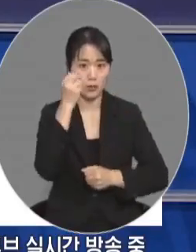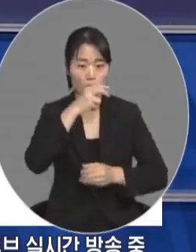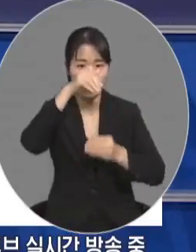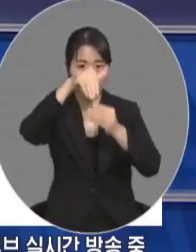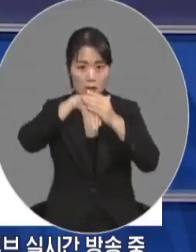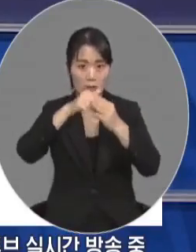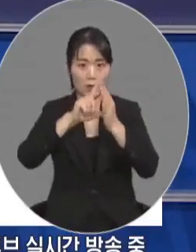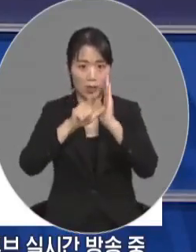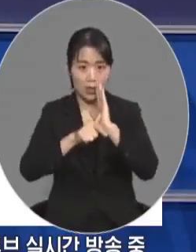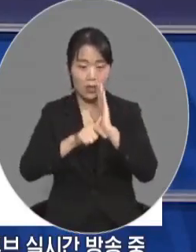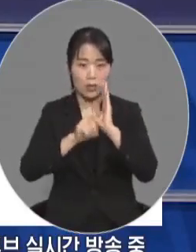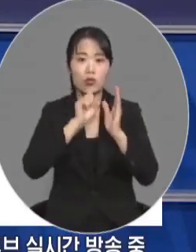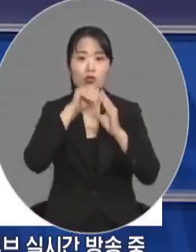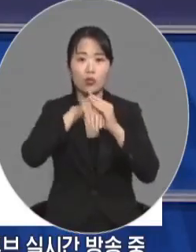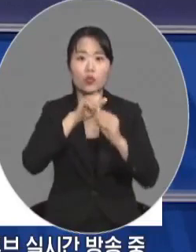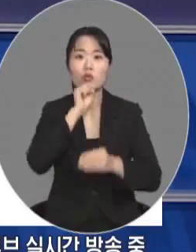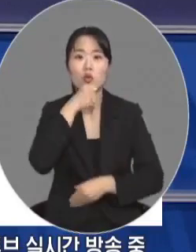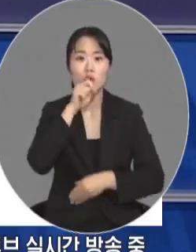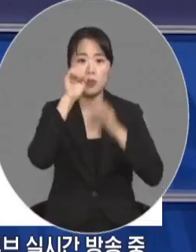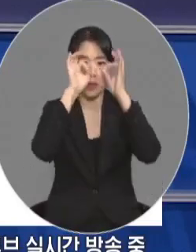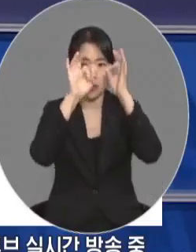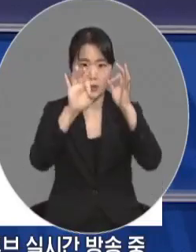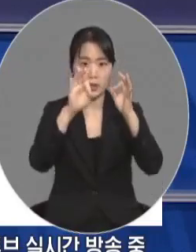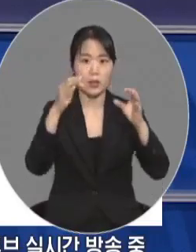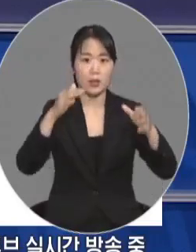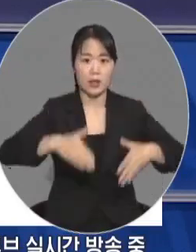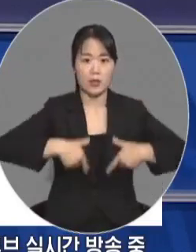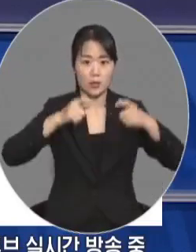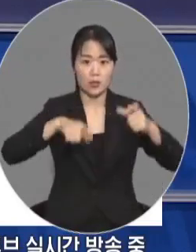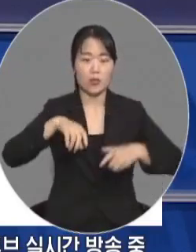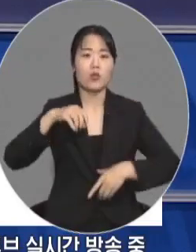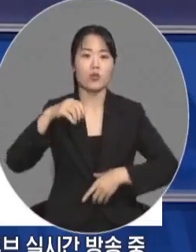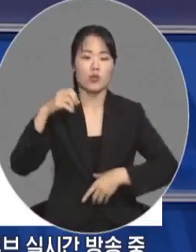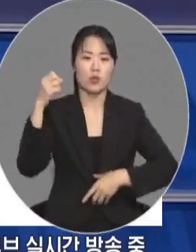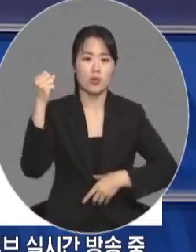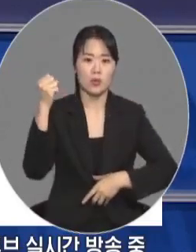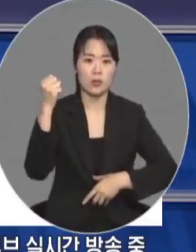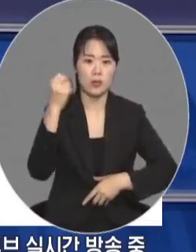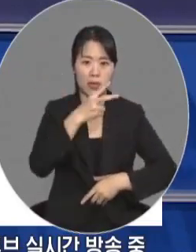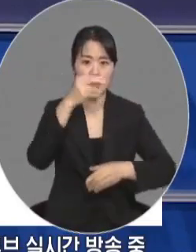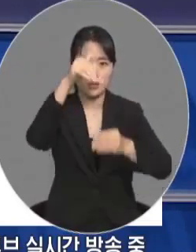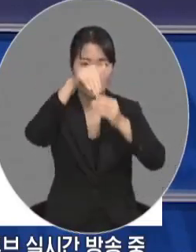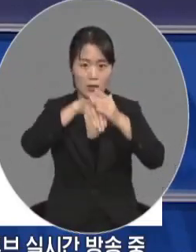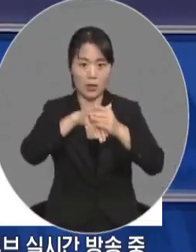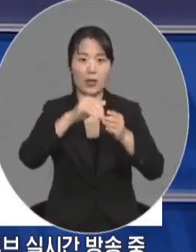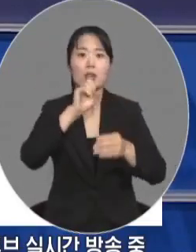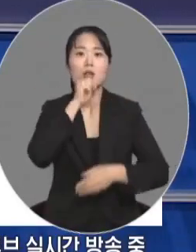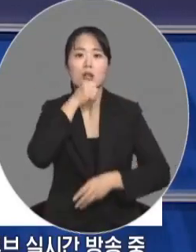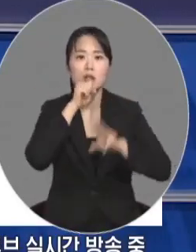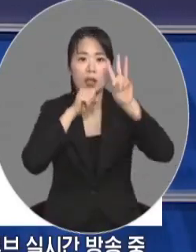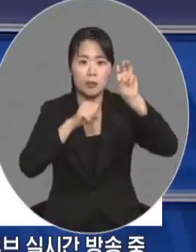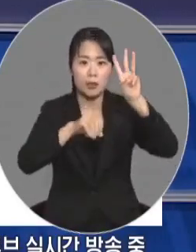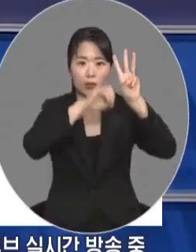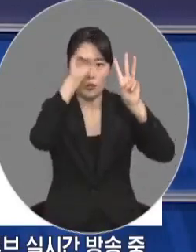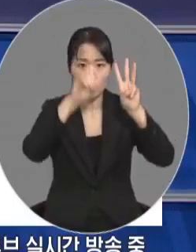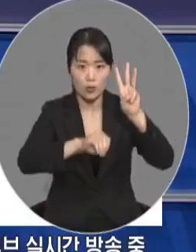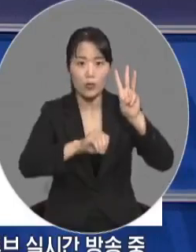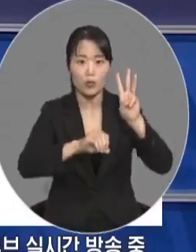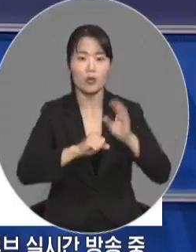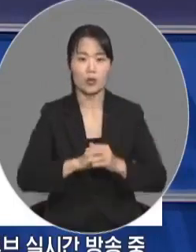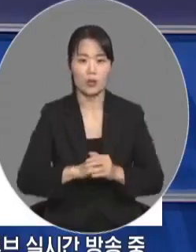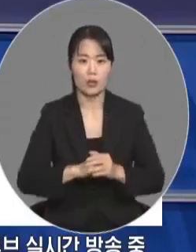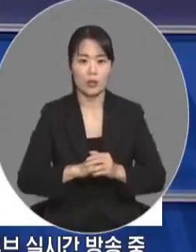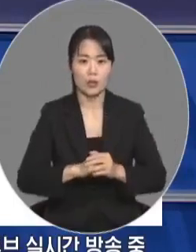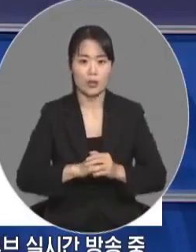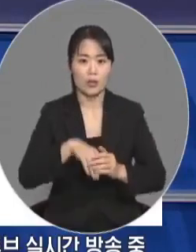되는데 교육감 선거와 달리 남구 보궐선거 투표율은 33.4%로 거의 7%포인트가량 높기